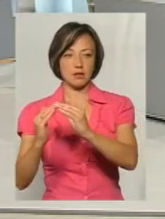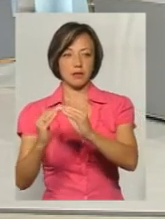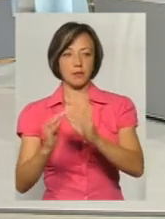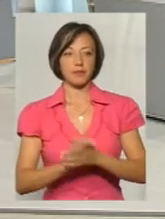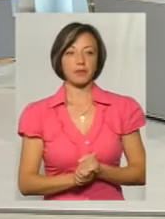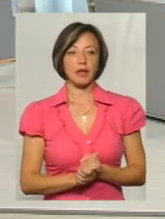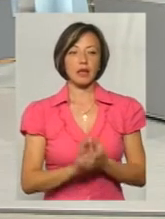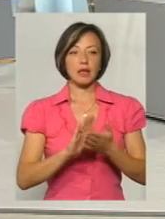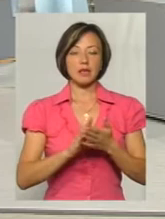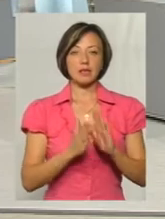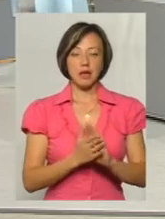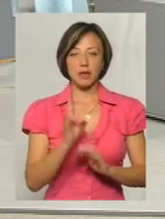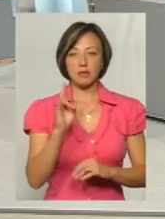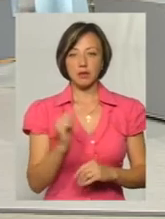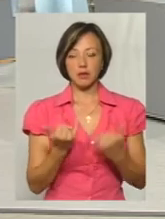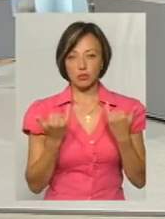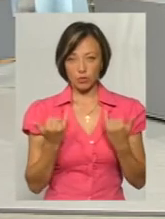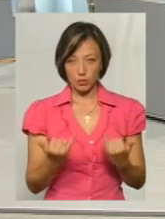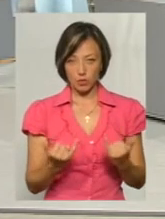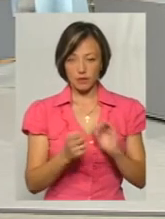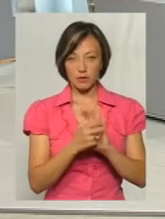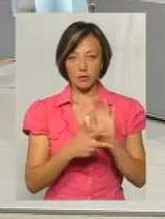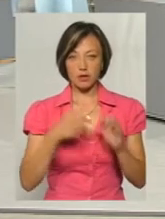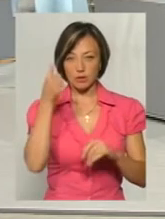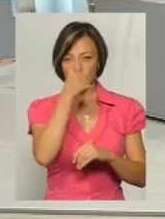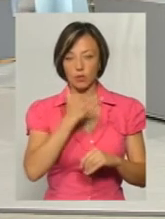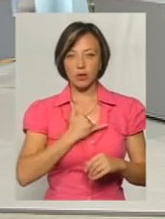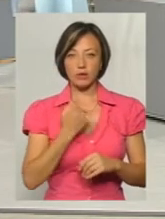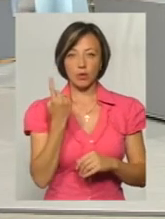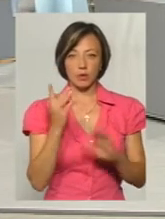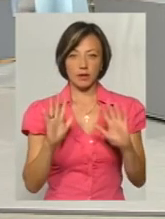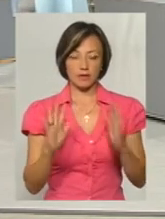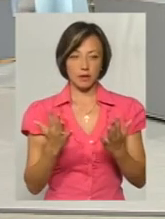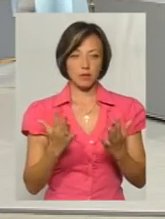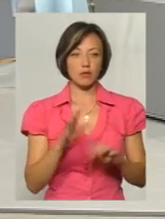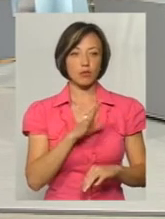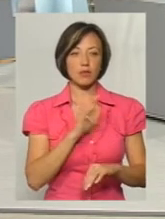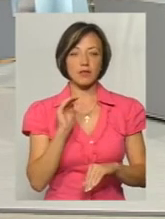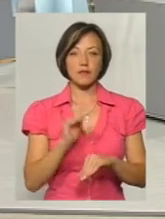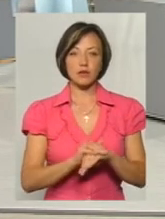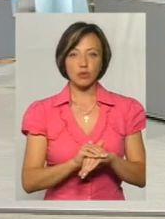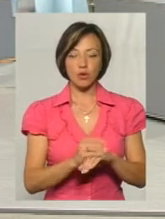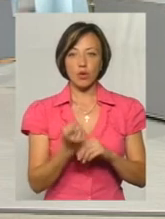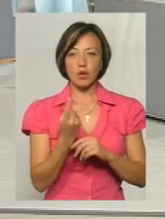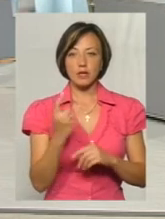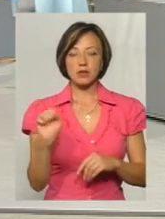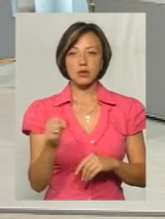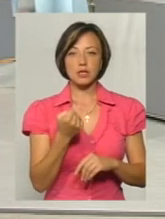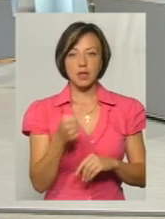Станом на сьогодні, вже в 2017 році, ми маємо один випадок, який був зафіксований 11